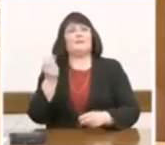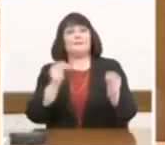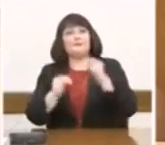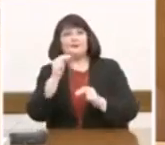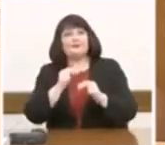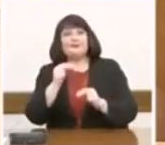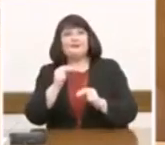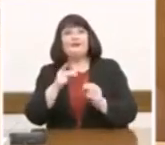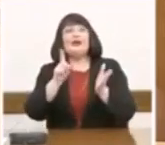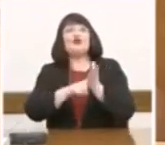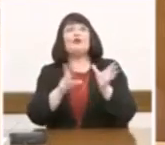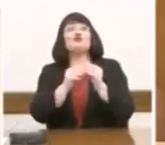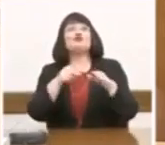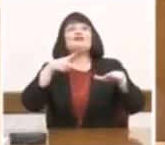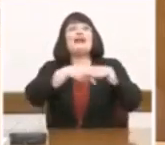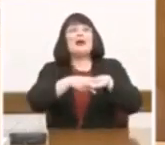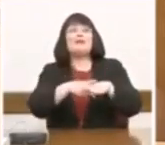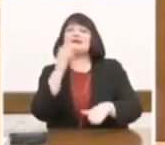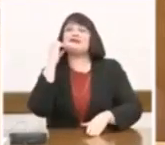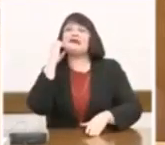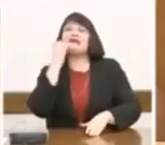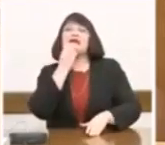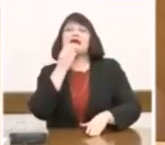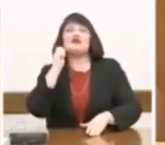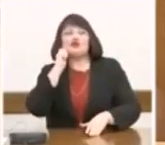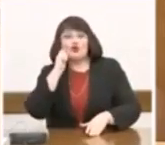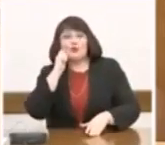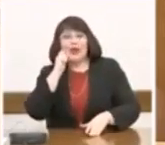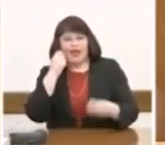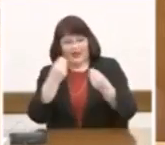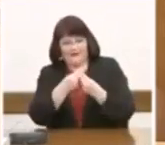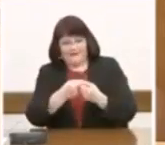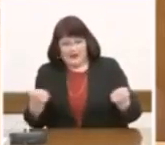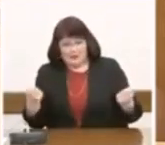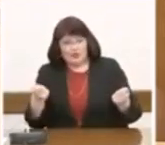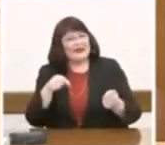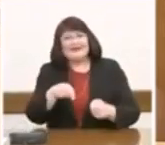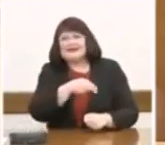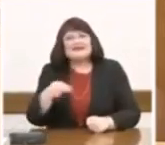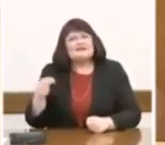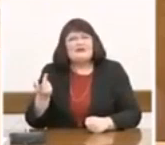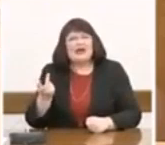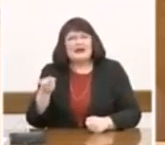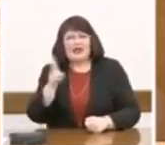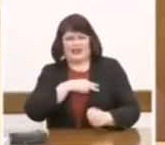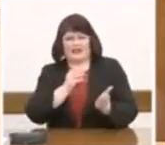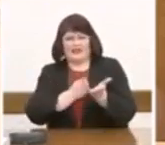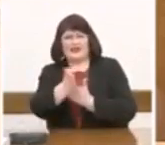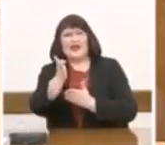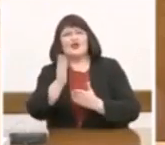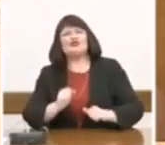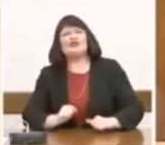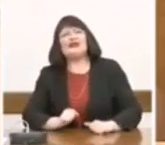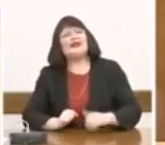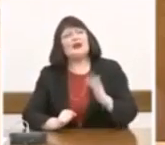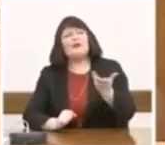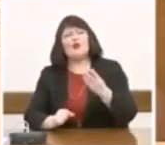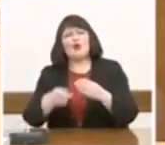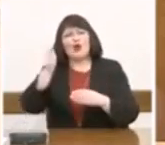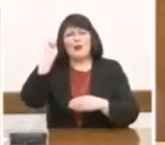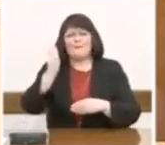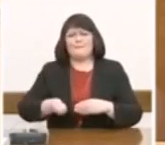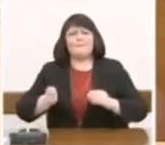νόμο που εφαρμόζει η σημερινή κυβέρνηση? Τι σημαίνει δικαιοσύνη παντού στους ηλεκτρονικούς πληστηριασμούς